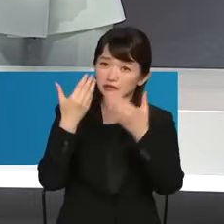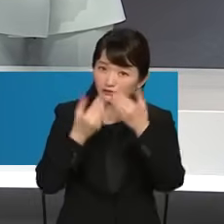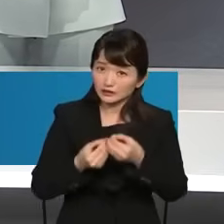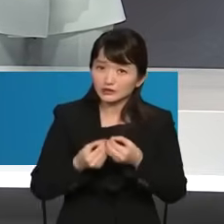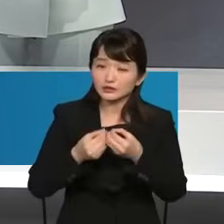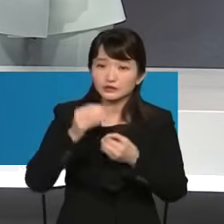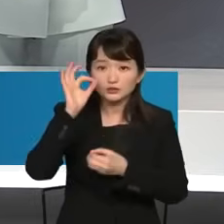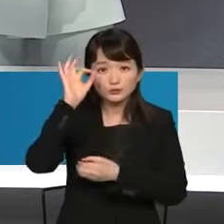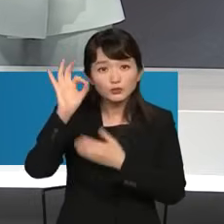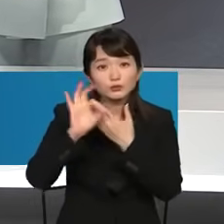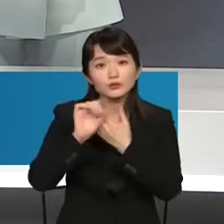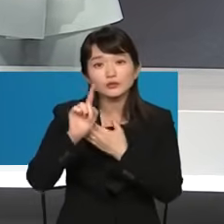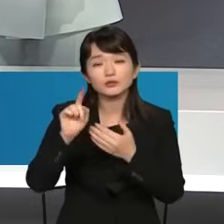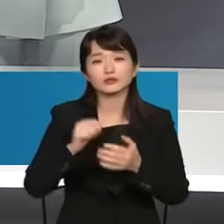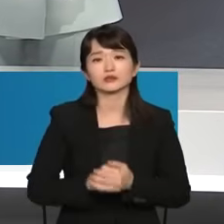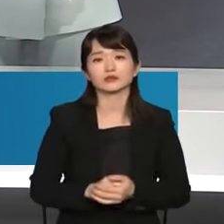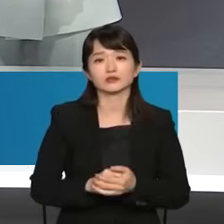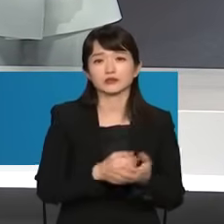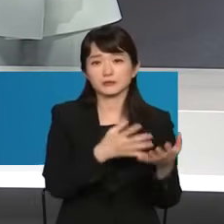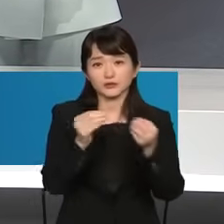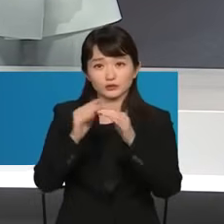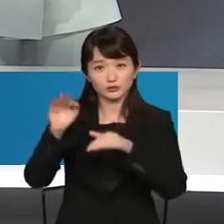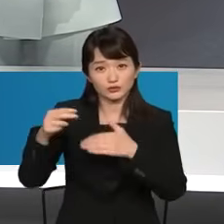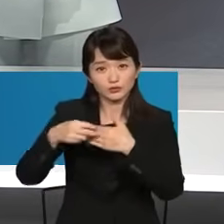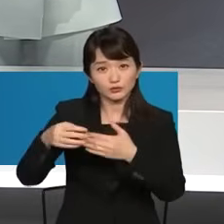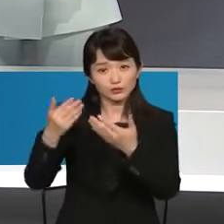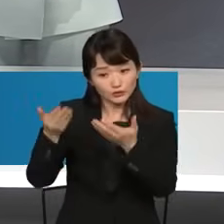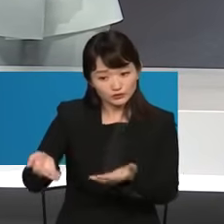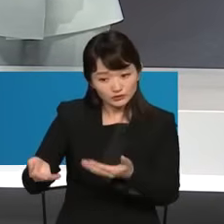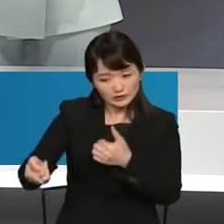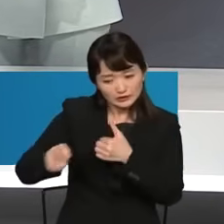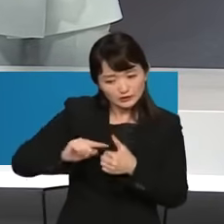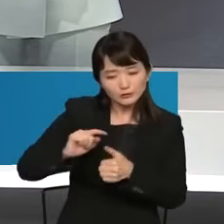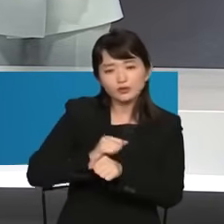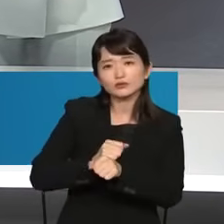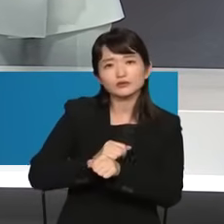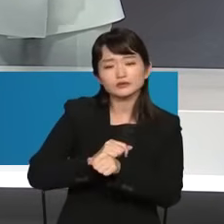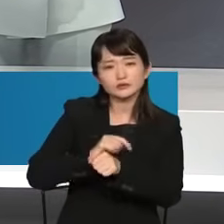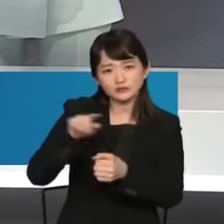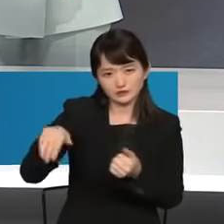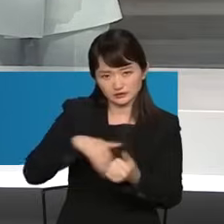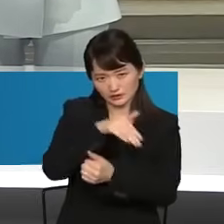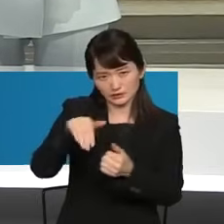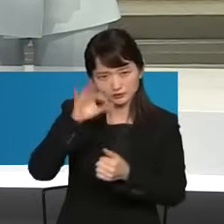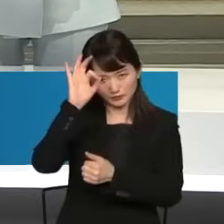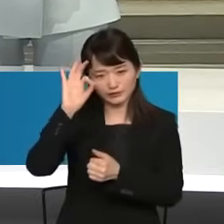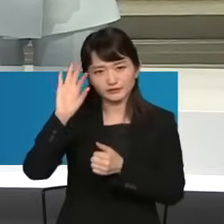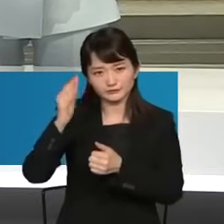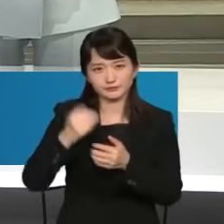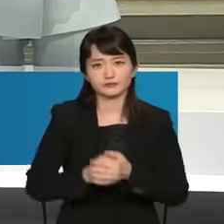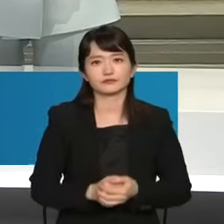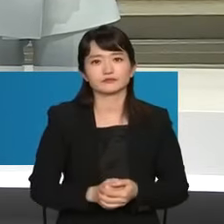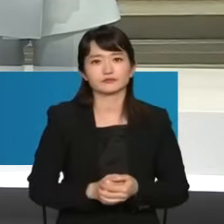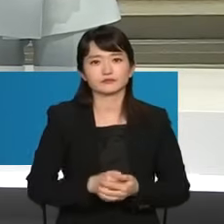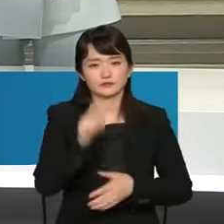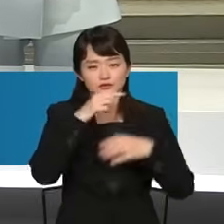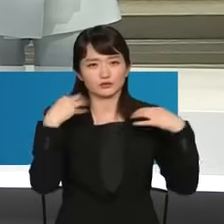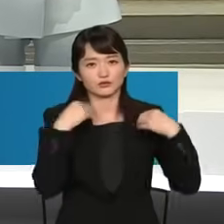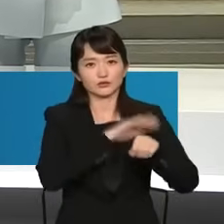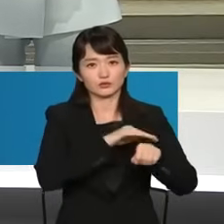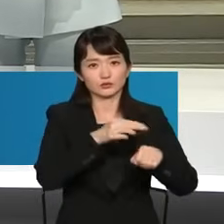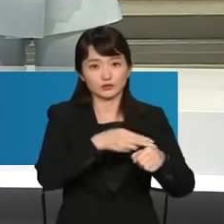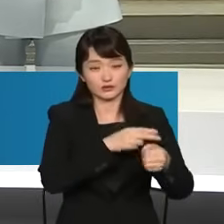보면 얼마나 많은 동네 병원들이 참여할지는 아직 지켜봐야 합니다. 정부가 전공의 관련 명령을 철회하겠다고